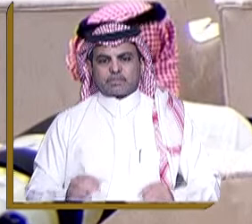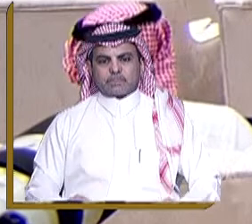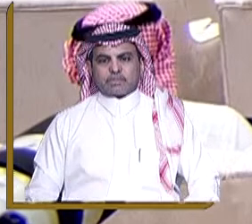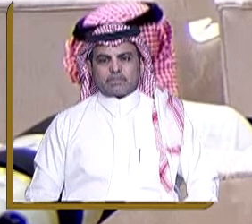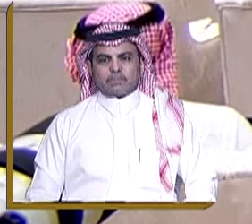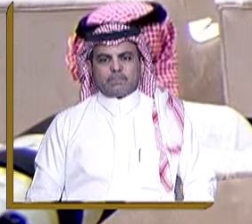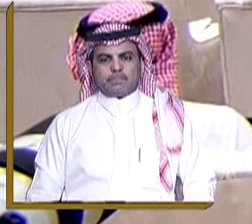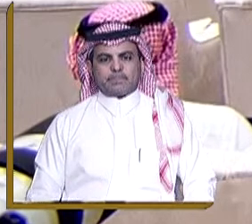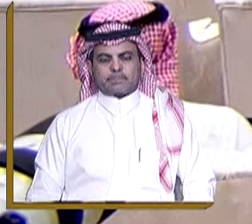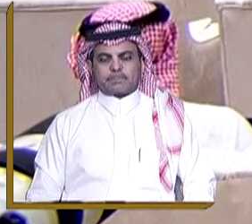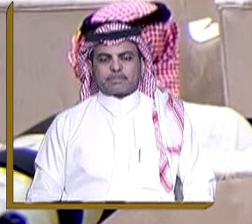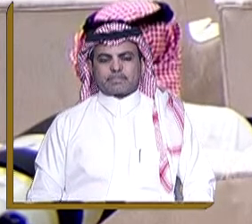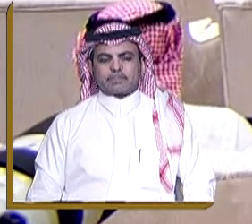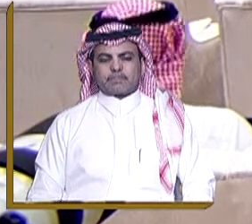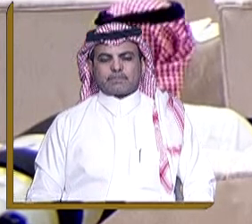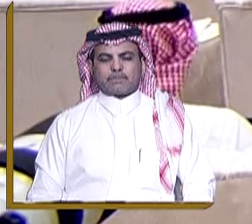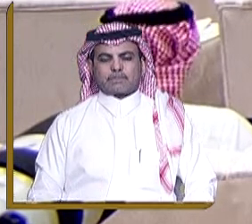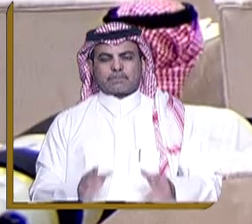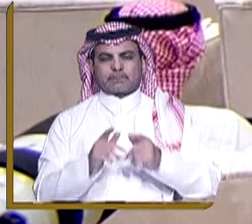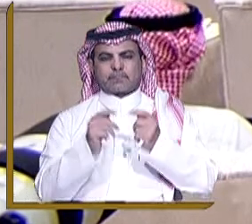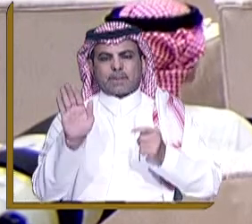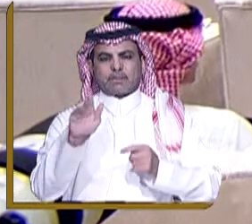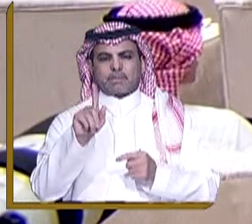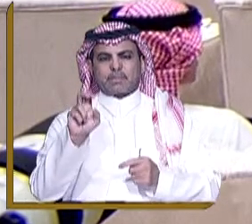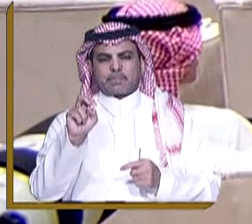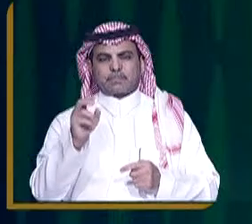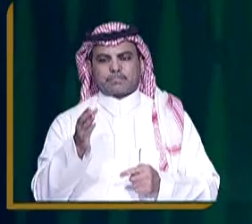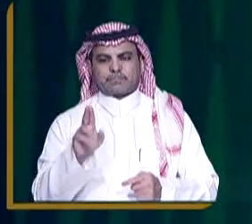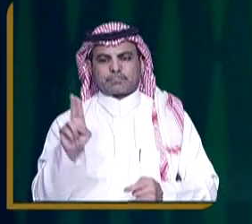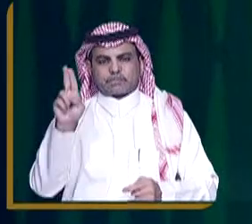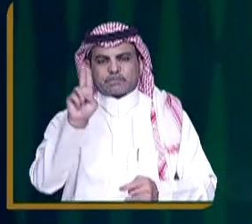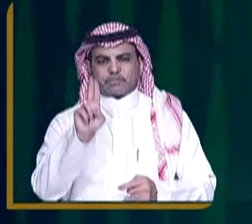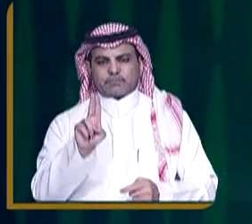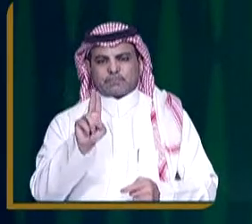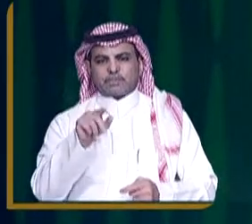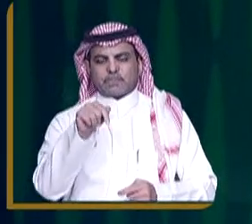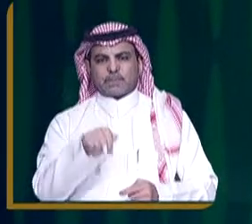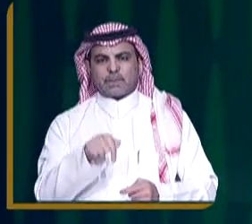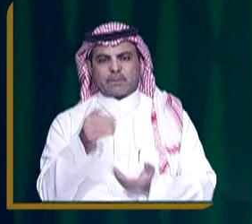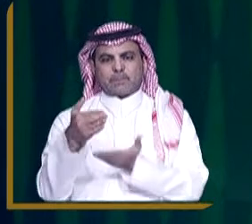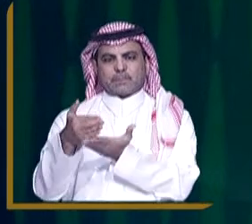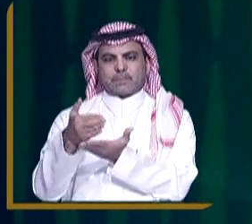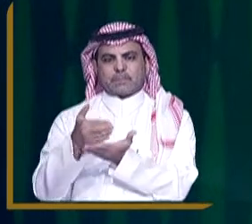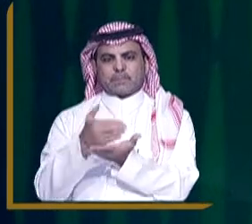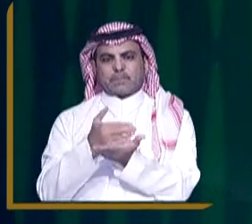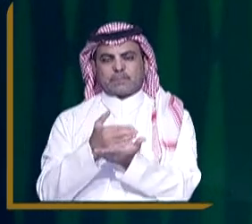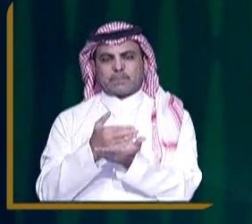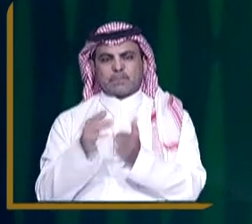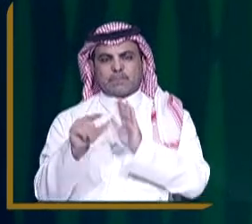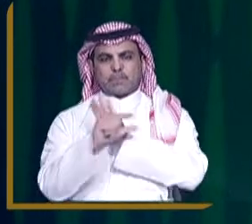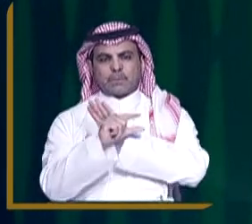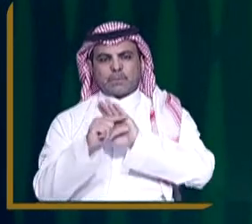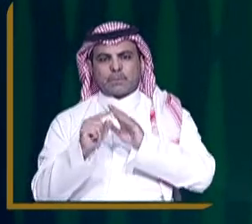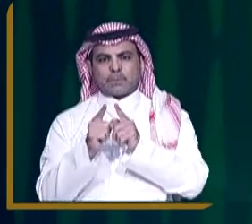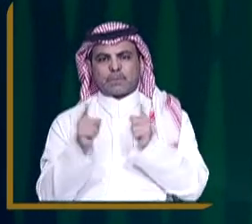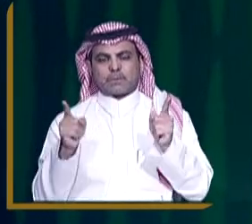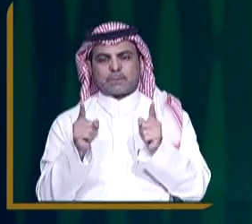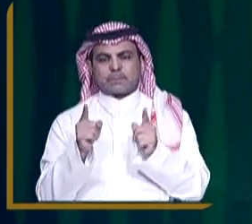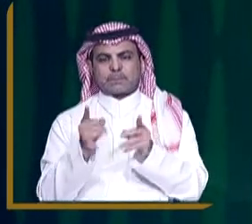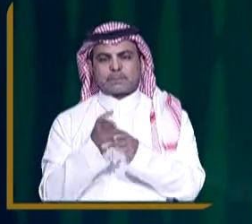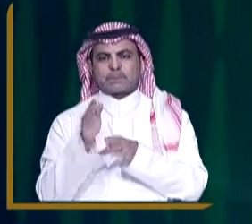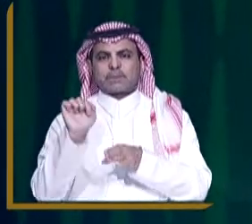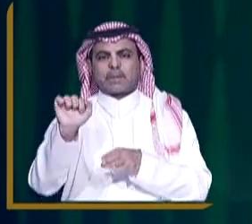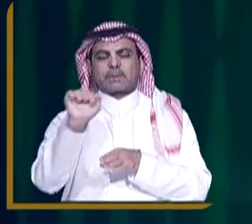السلام عليكم. عليكم صحيفة السلام. سبق عبد الحكيم شام. معليك يدور حديث طويل عن